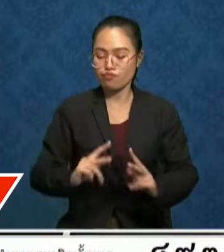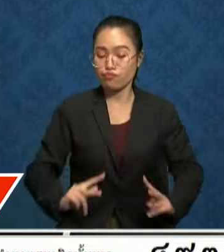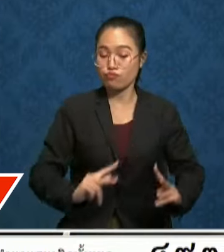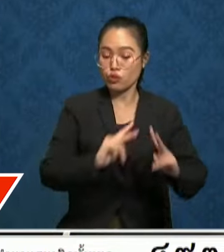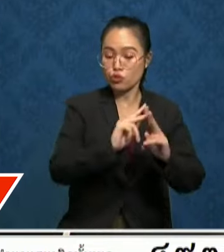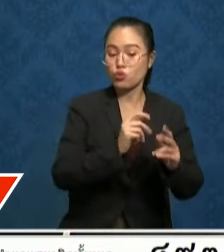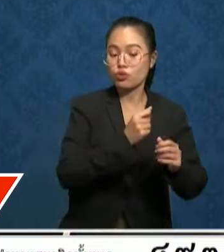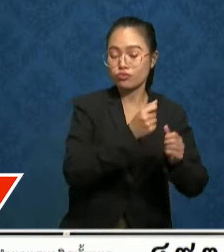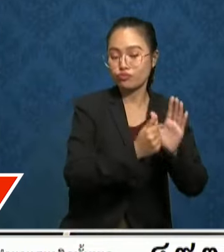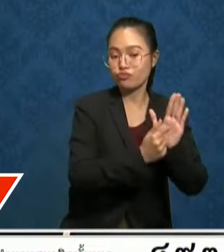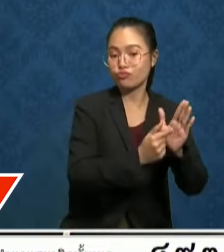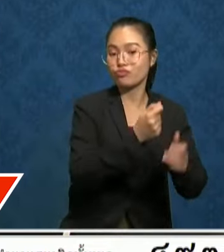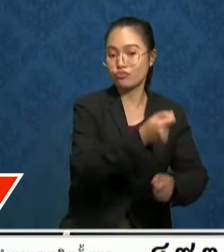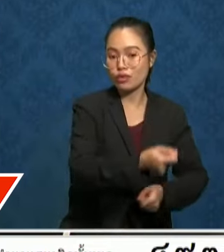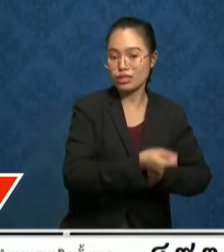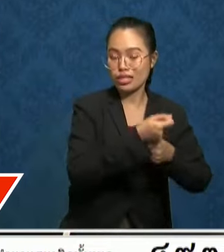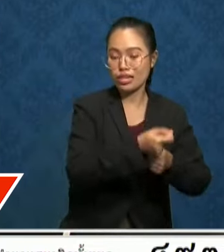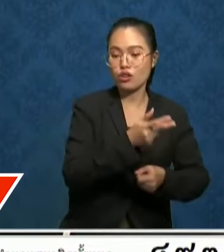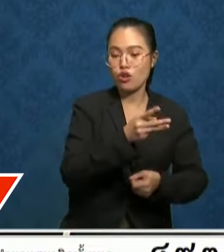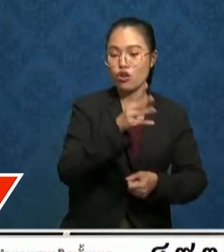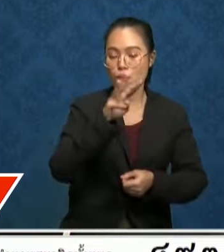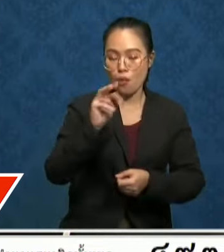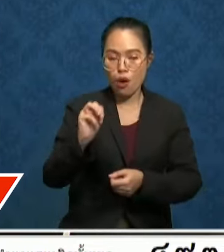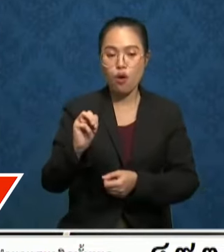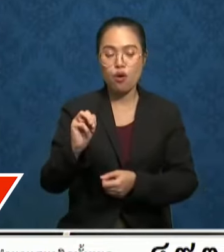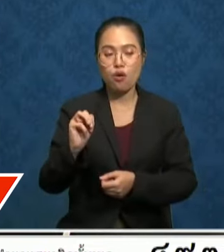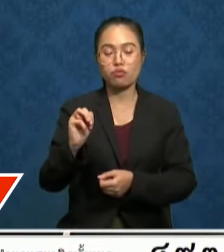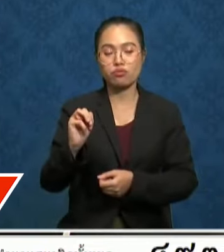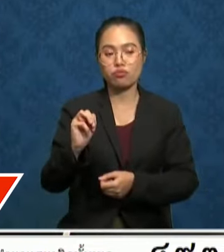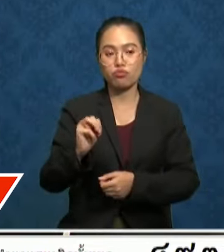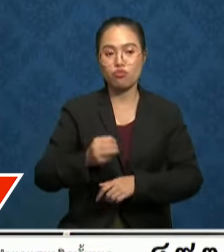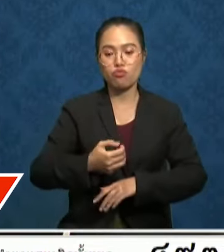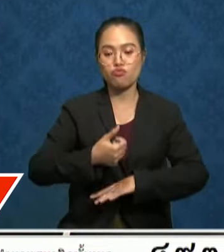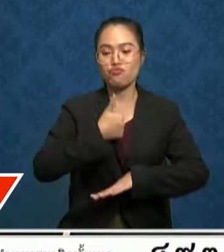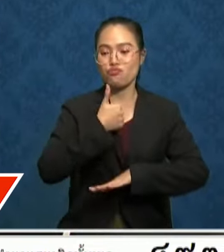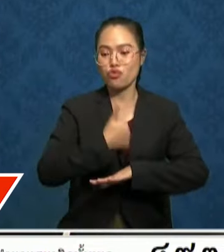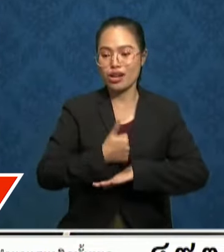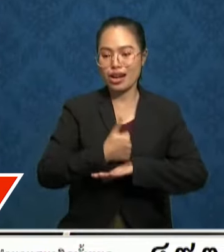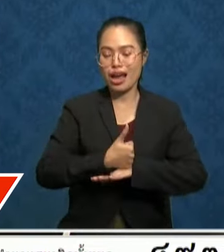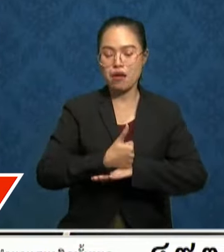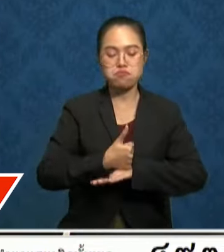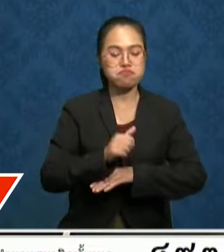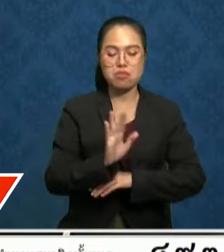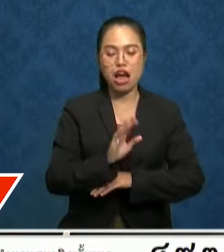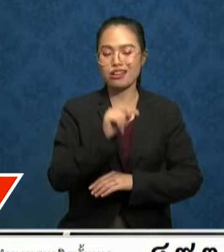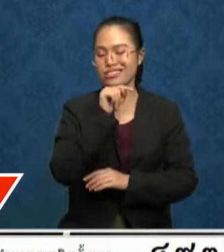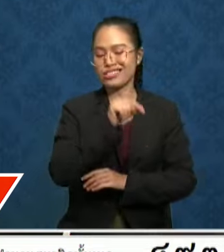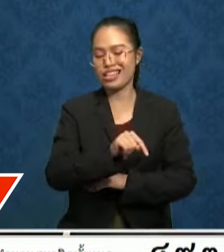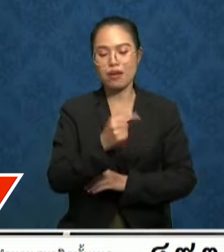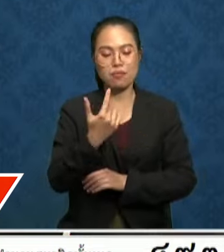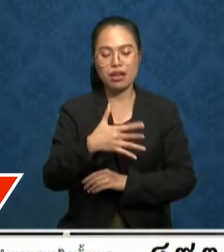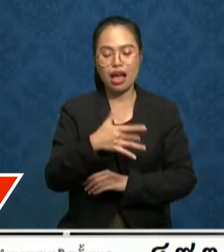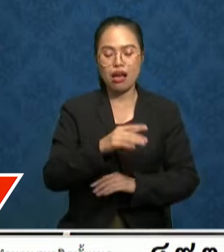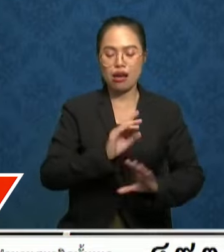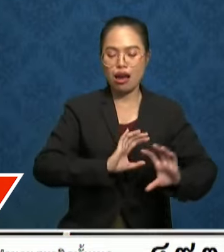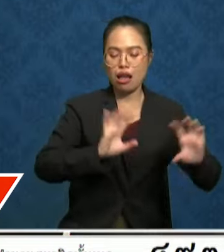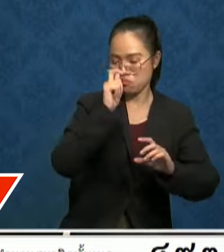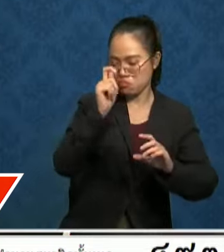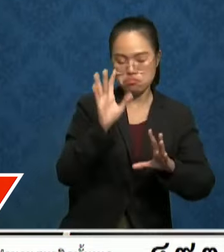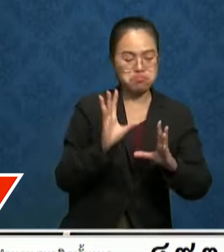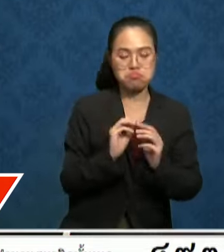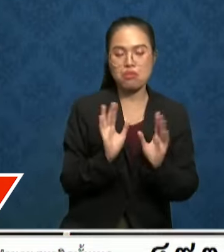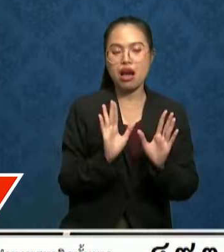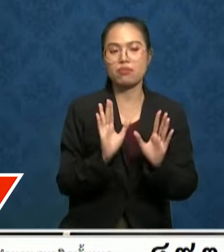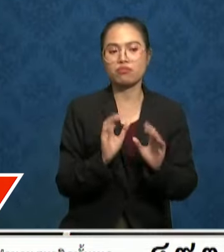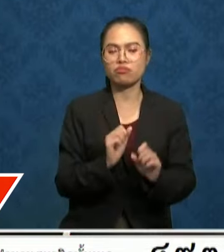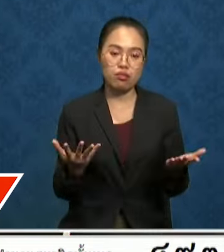รณ์ท่านรัฐมนตรีท่านเป็นแค่ส่วนหนึ่งของสภาเกษตรสหกรณ์ท่านไม่มีอำนาจบังคับบัญชาข้าราชการในกระทรวงเกษตรและสหกรณ์โดยตรง